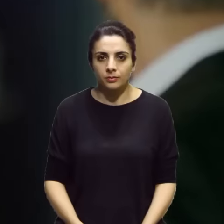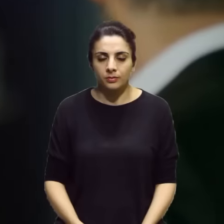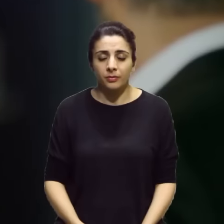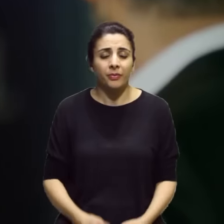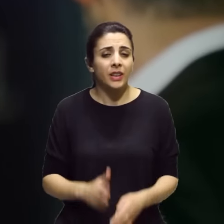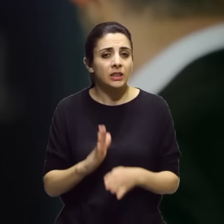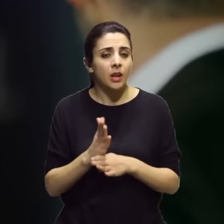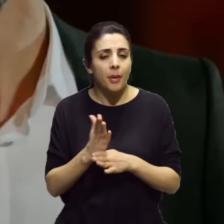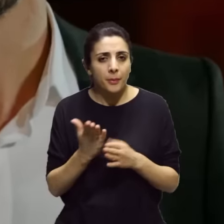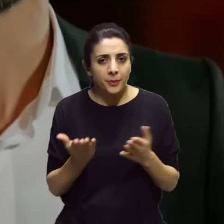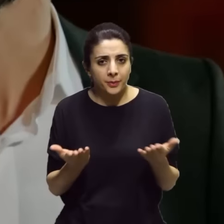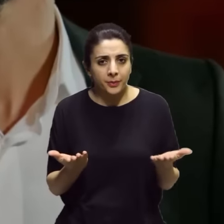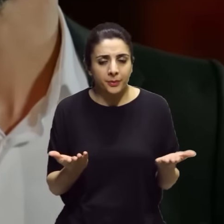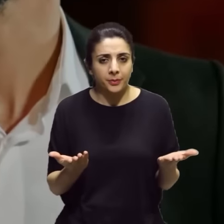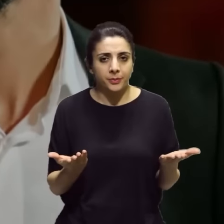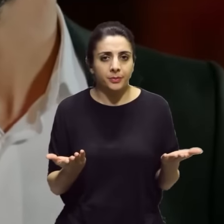çünkü